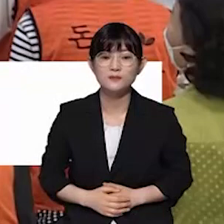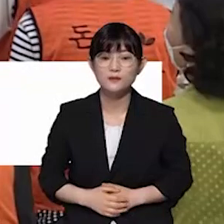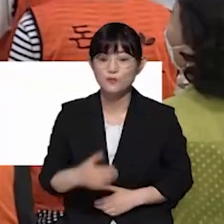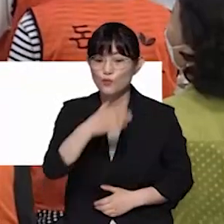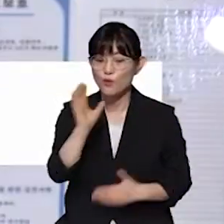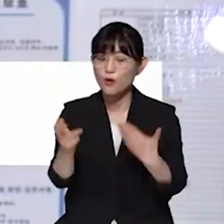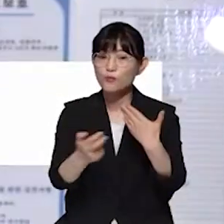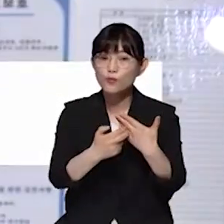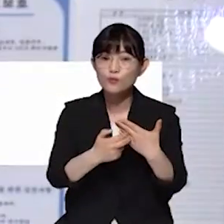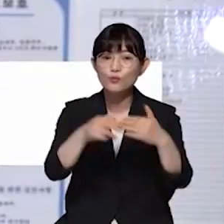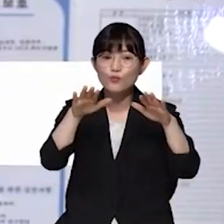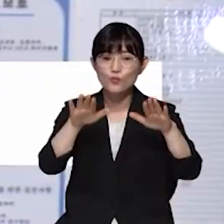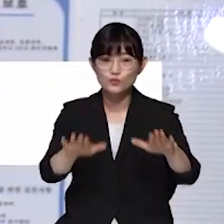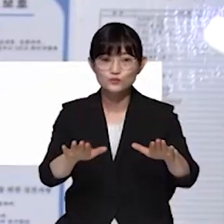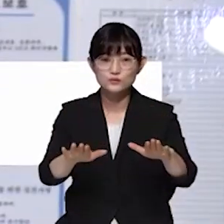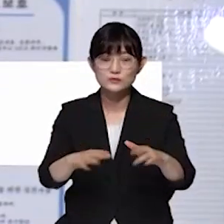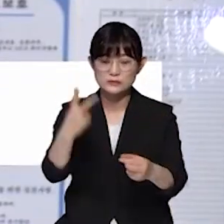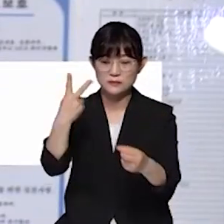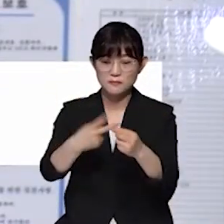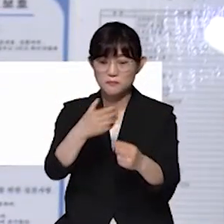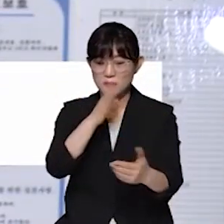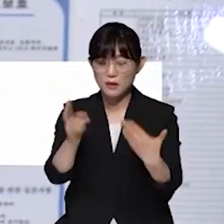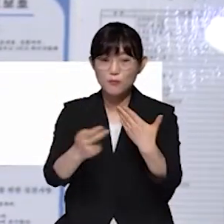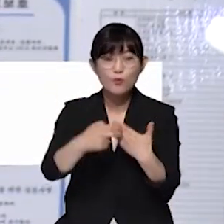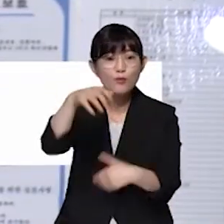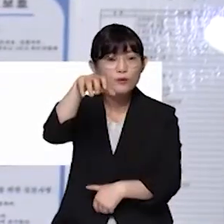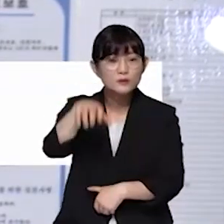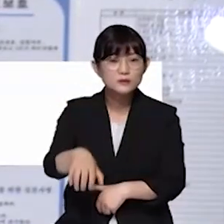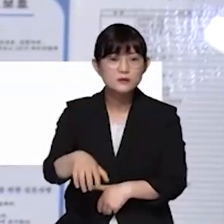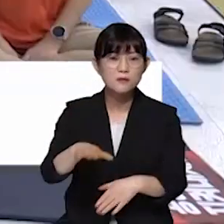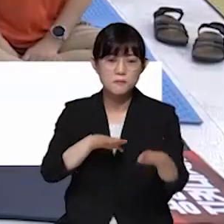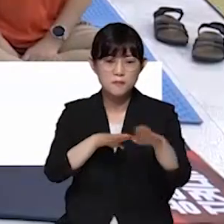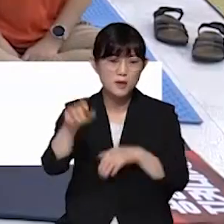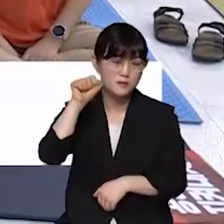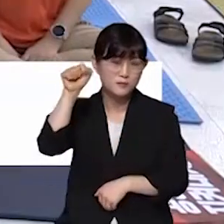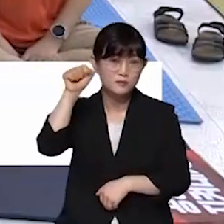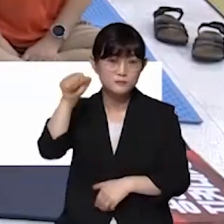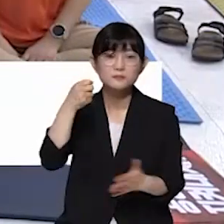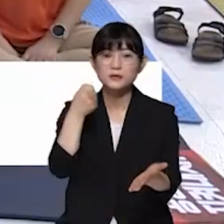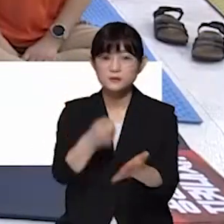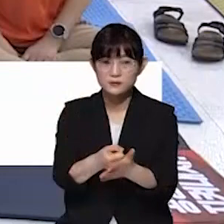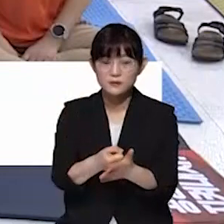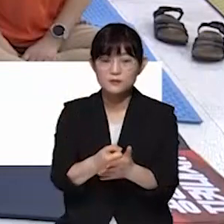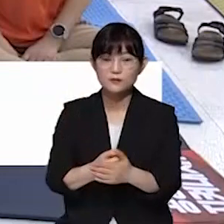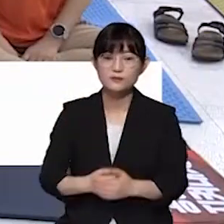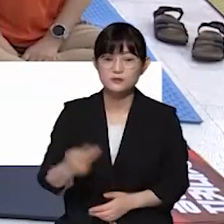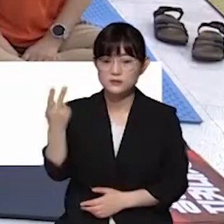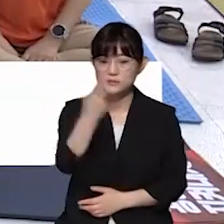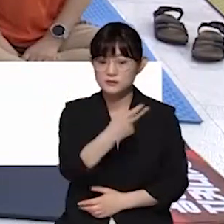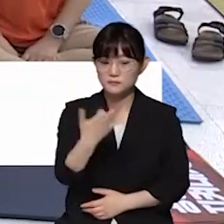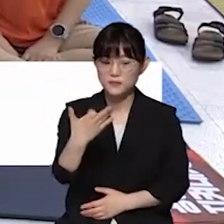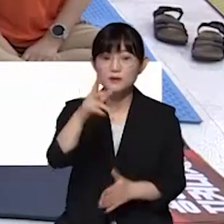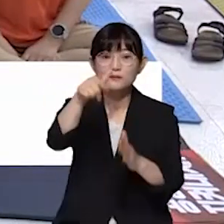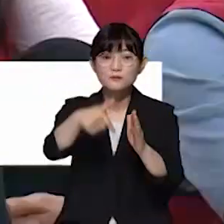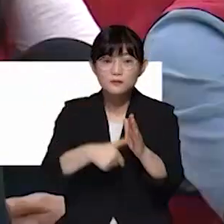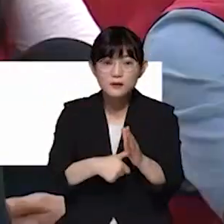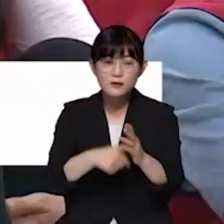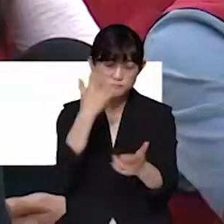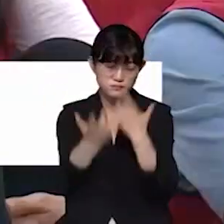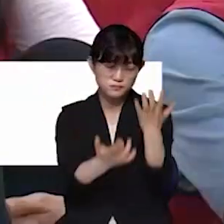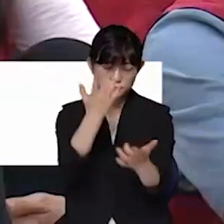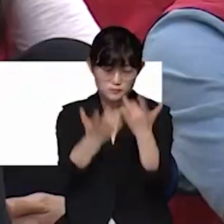광주시립요양병원 지부는 오늘 광주시립 제2요양병원 로비에서 파업 출정식을 열고 지난 2014년 요양병원